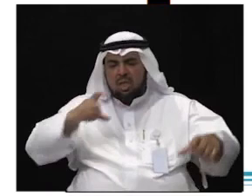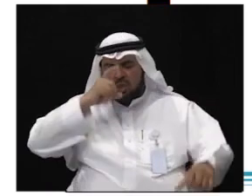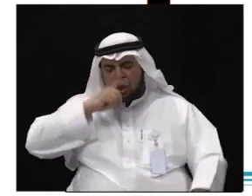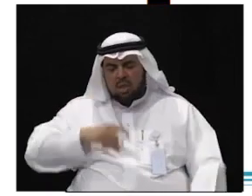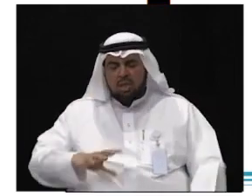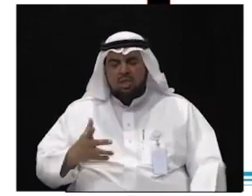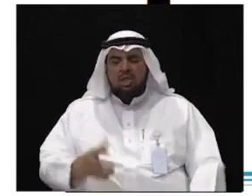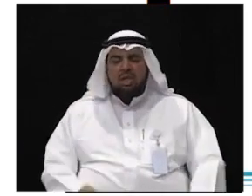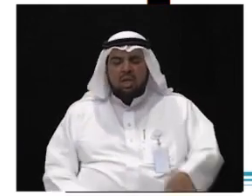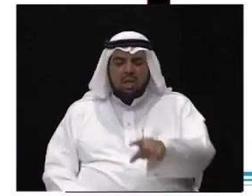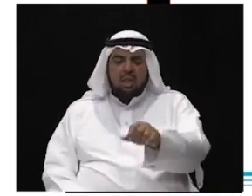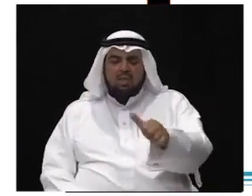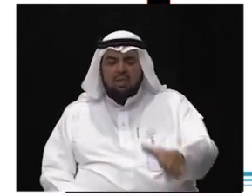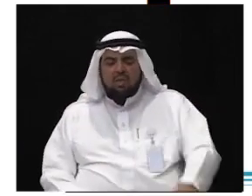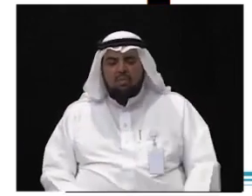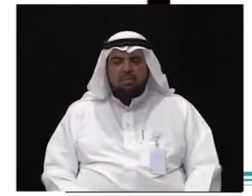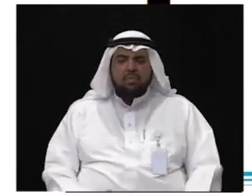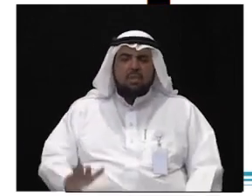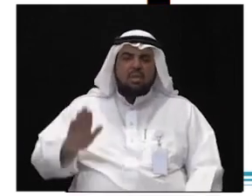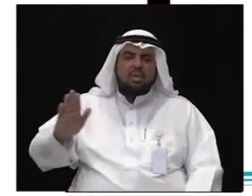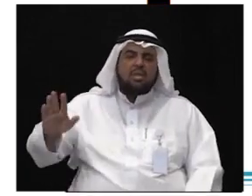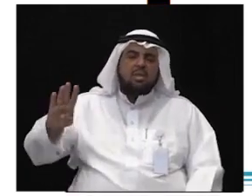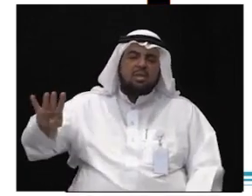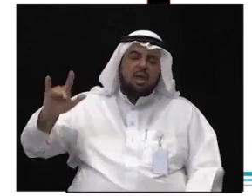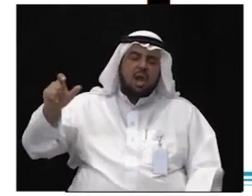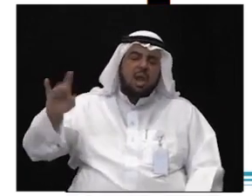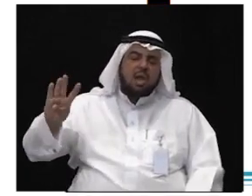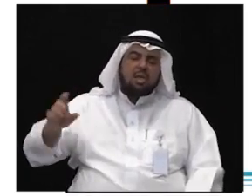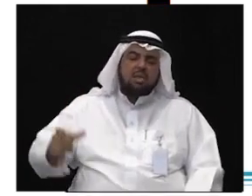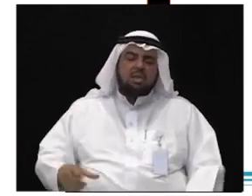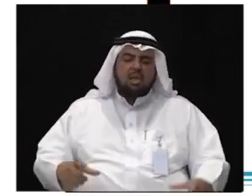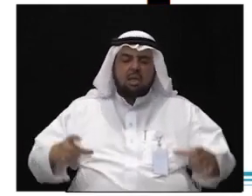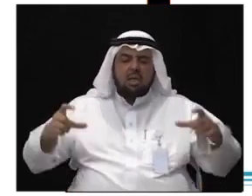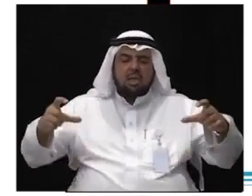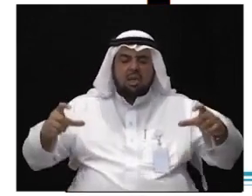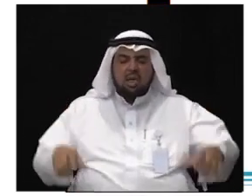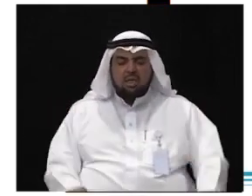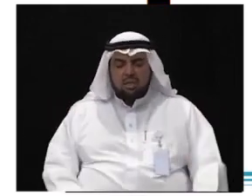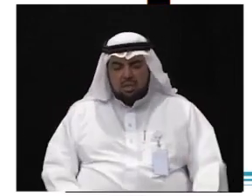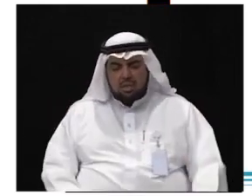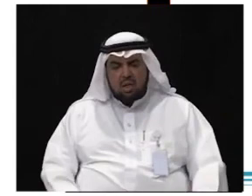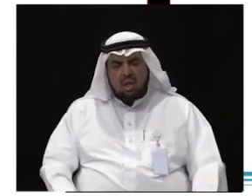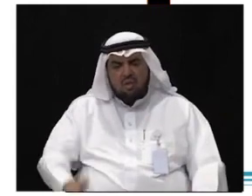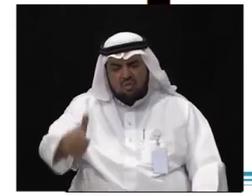البديل الأبسط والأسهل ليستخدم في هذه الحالات.